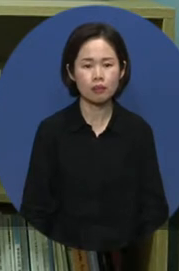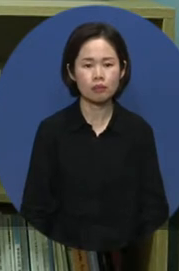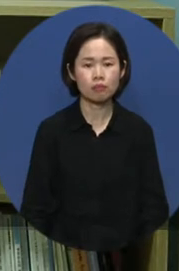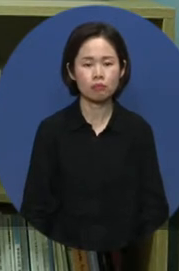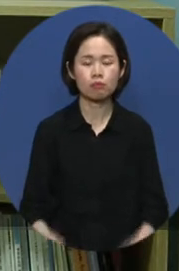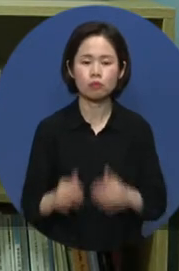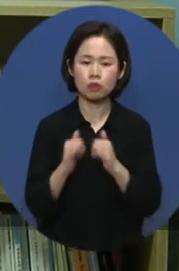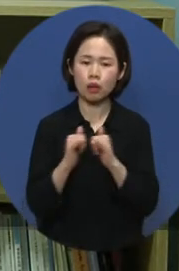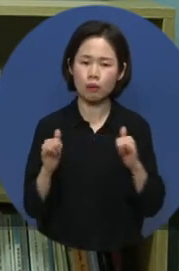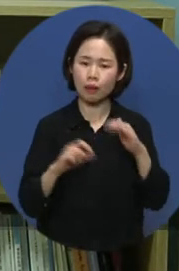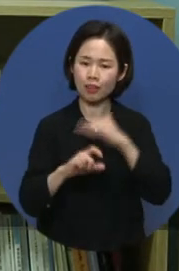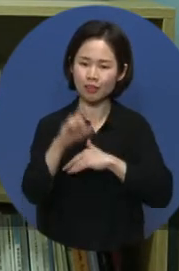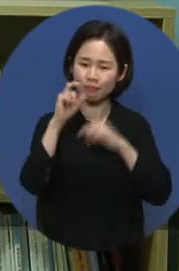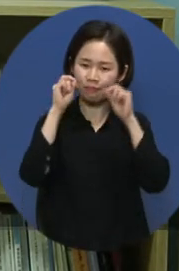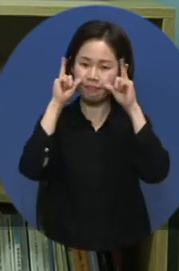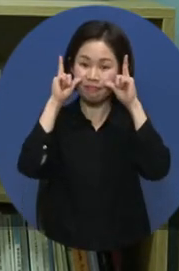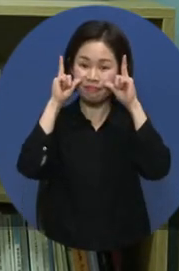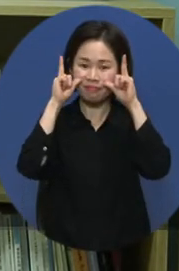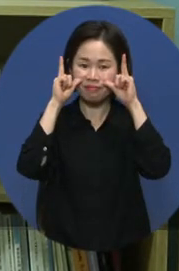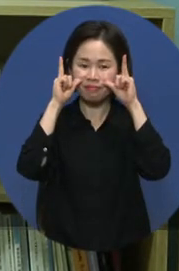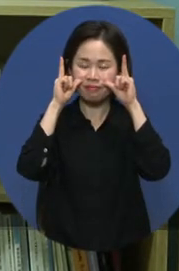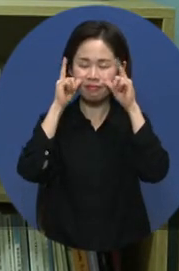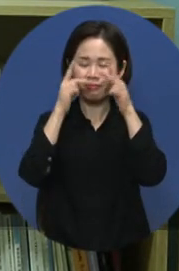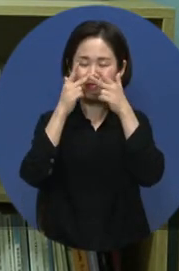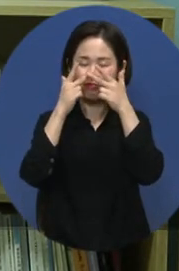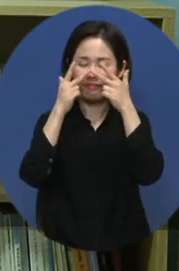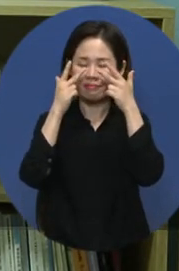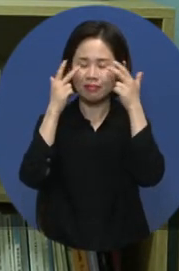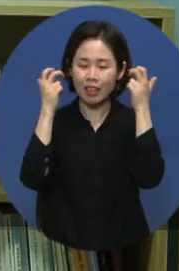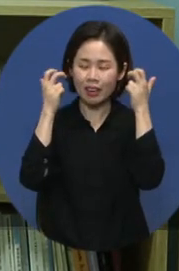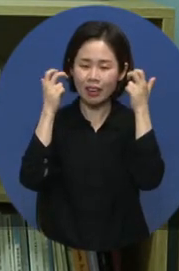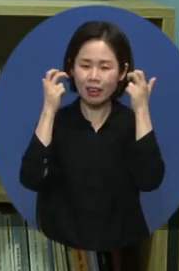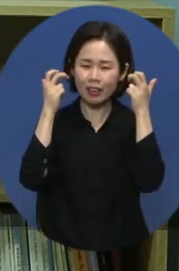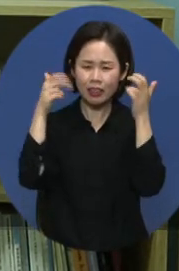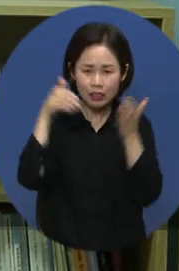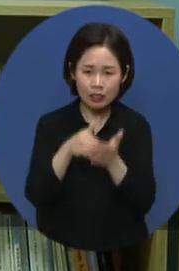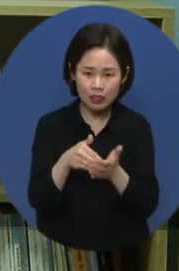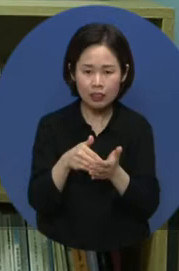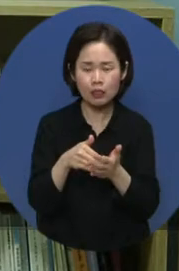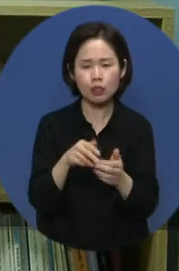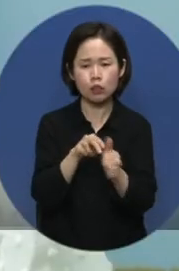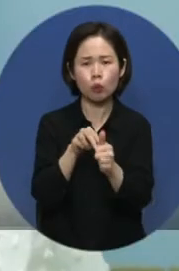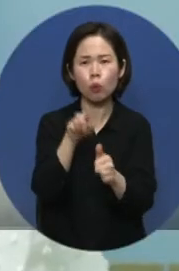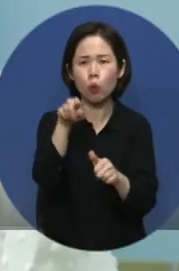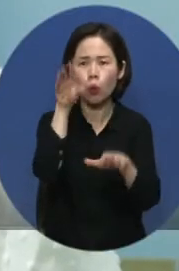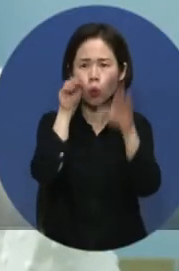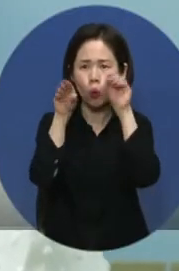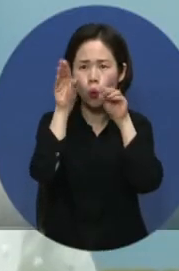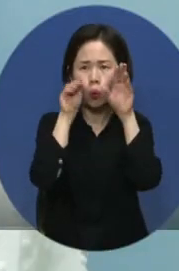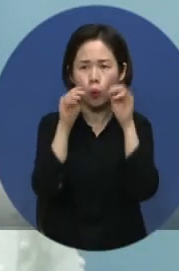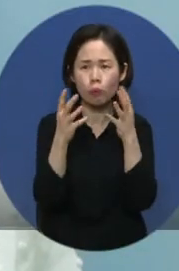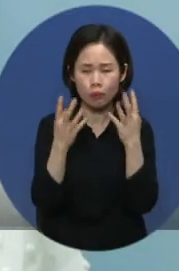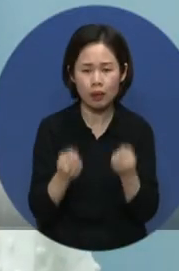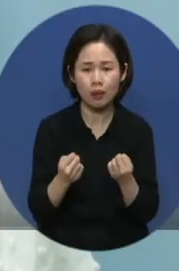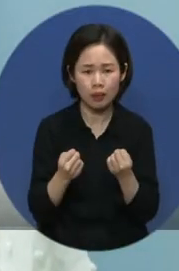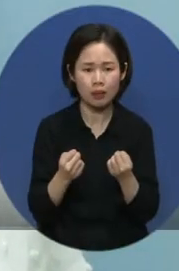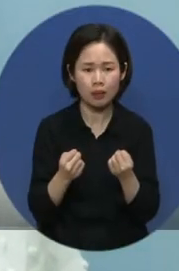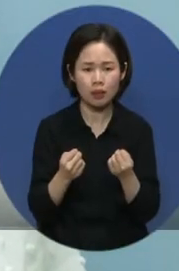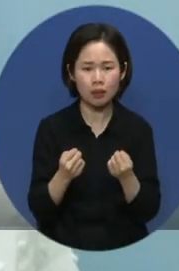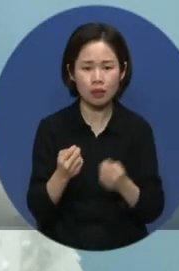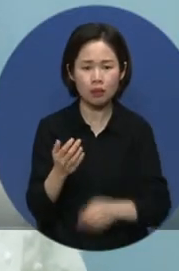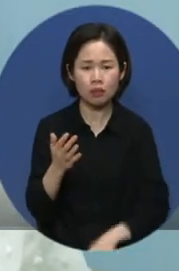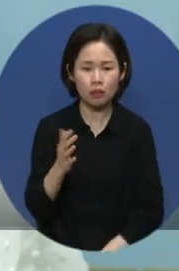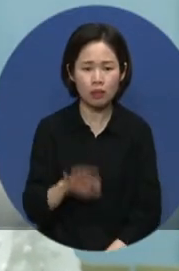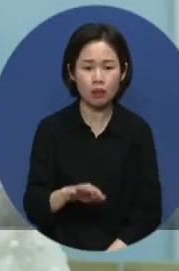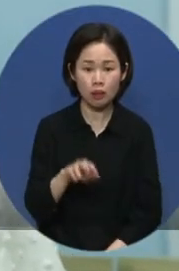생각해보면 사람이 아침에 눈을 떠서 자기 전까지 굉장히 수많은 정보를 접하게 되거든요. 근데 그 정보가